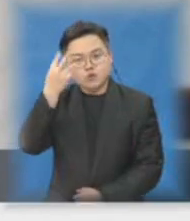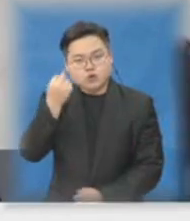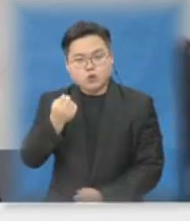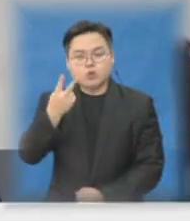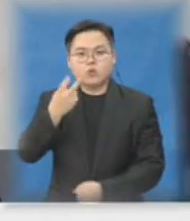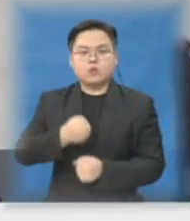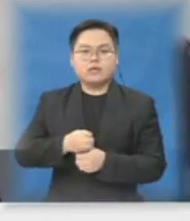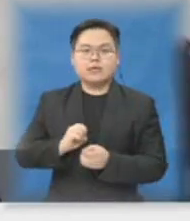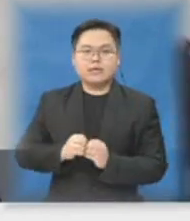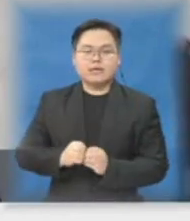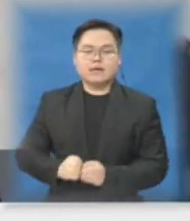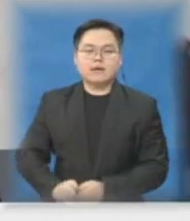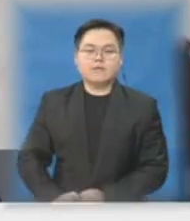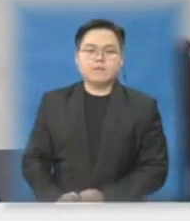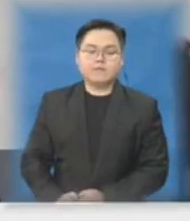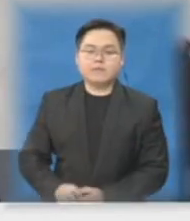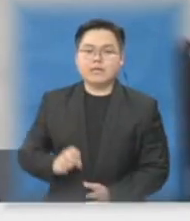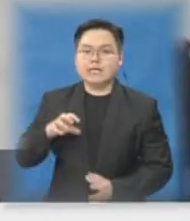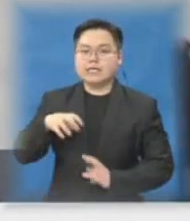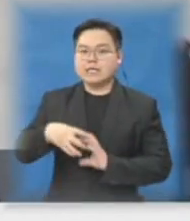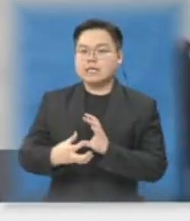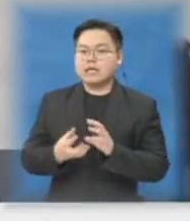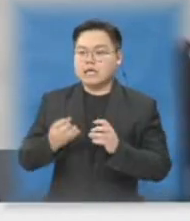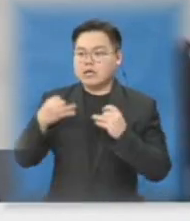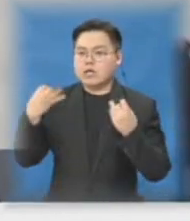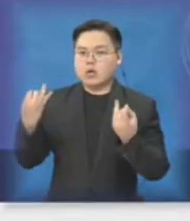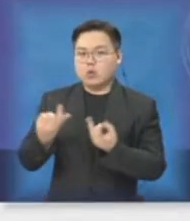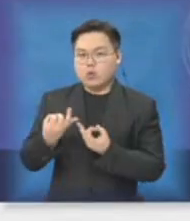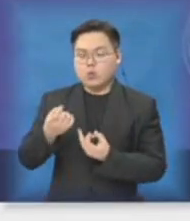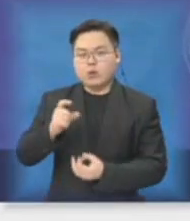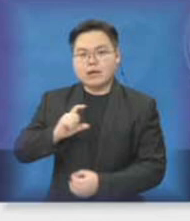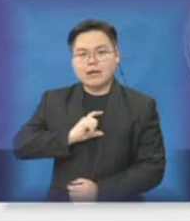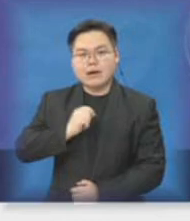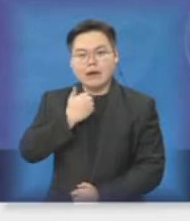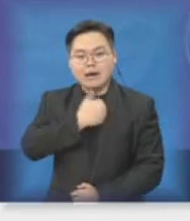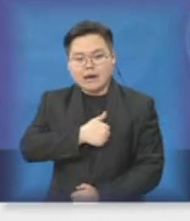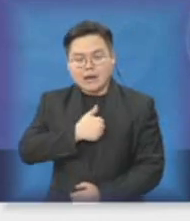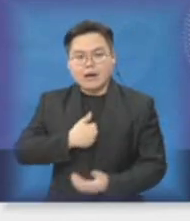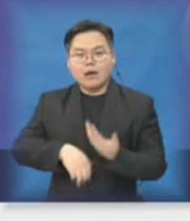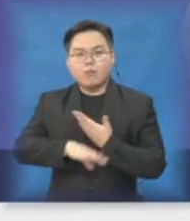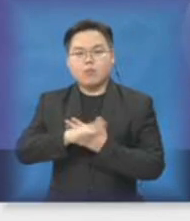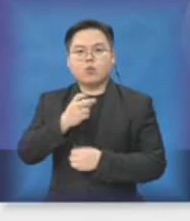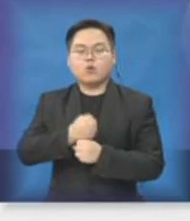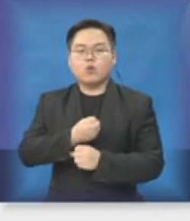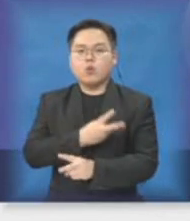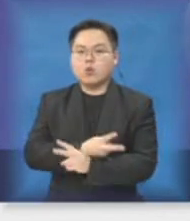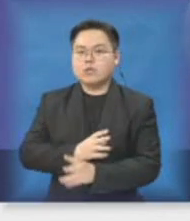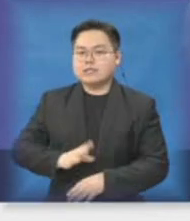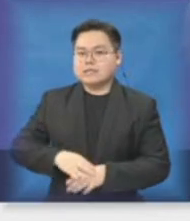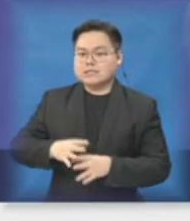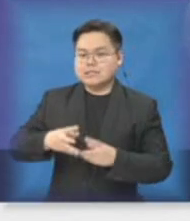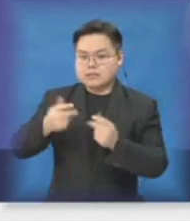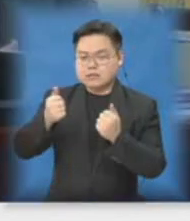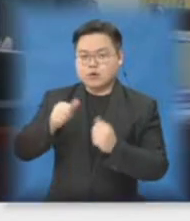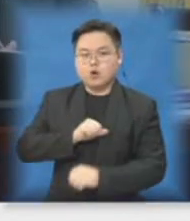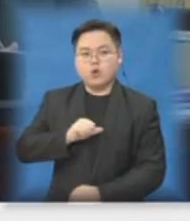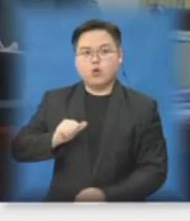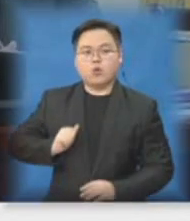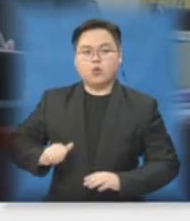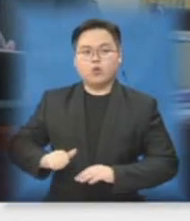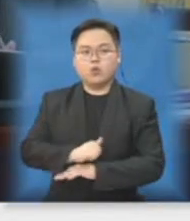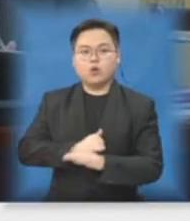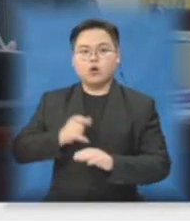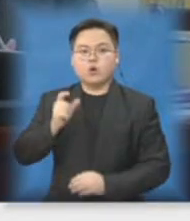болно. Дэлхийн улс орнуудын парламент хүний эрхийг хангах, хамгаалахтай холбоотой хууль тогтоомжийг сайжруулах, өөрийн улс орнодох хүний